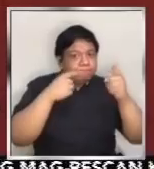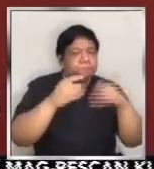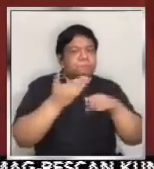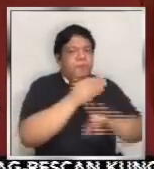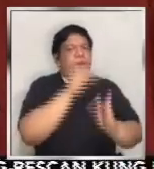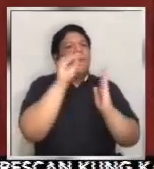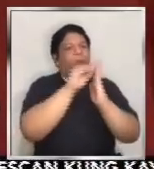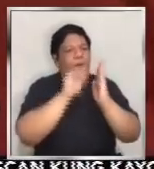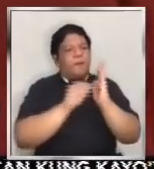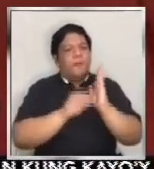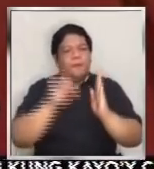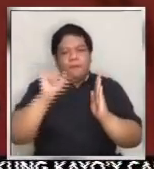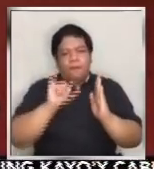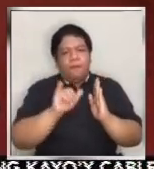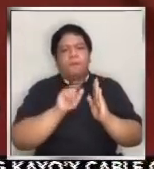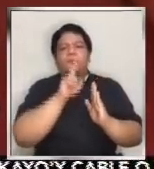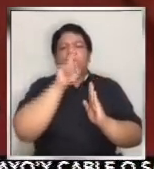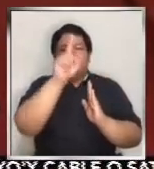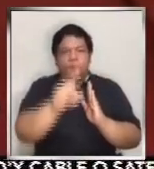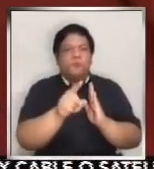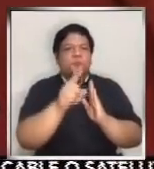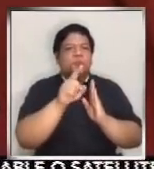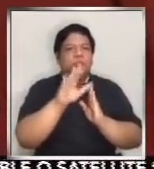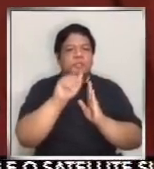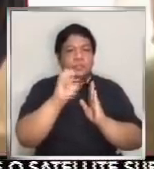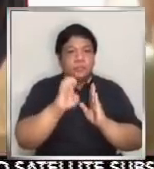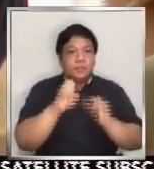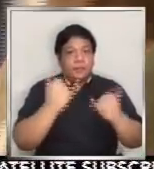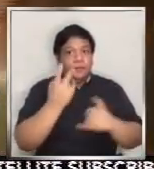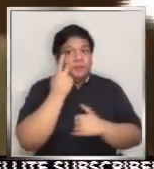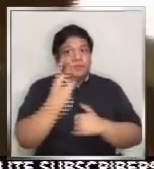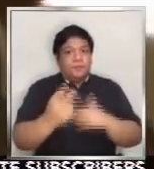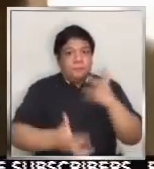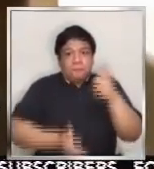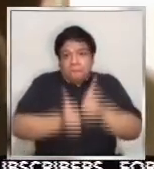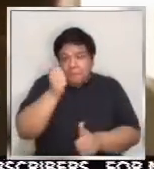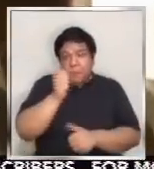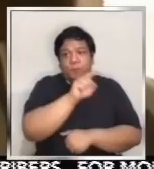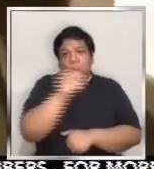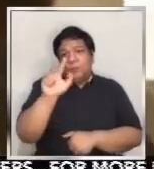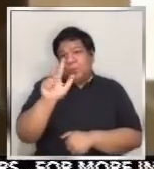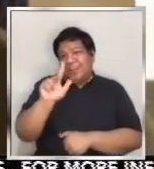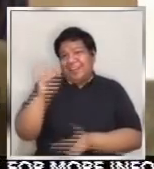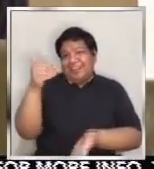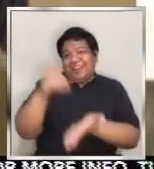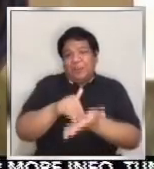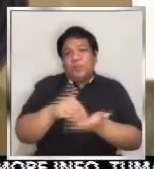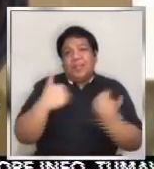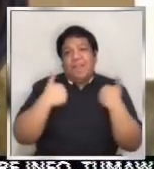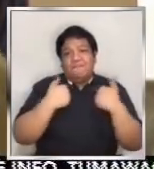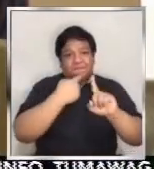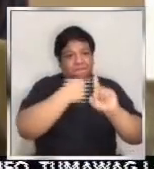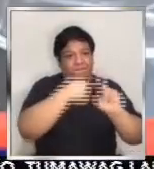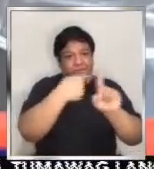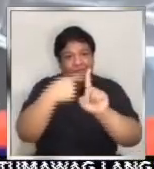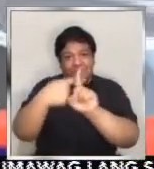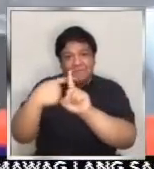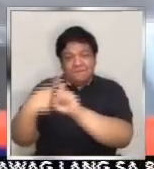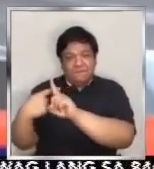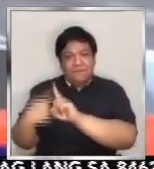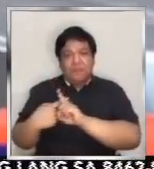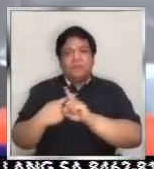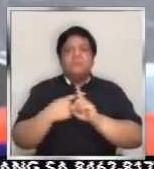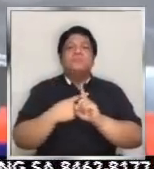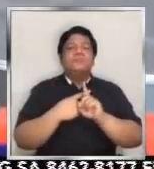case. Lalo't nakita raw na karamihan sa 23,000 na nakatalang positive individuals nitong mga nakarang araw ay may